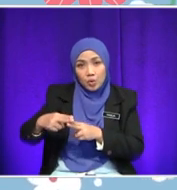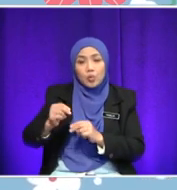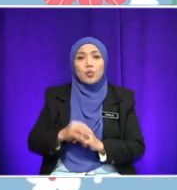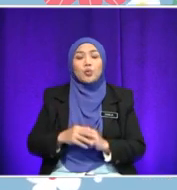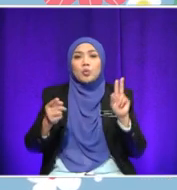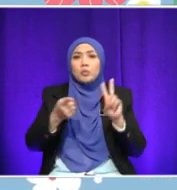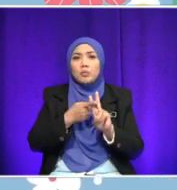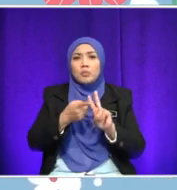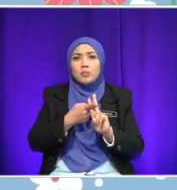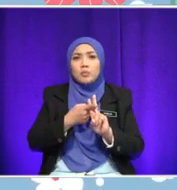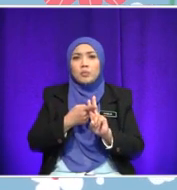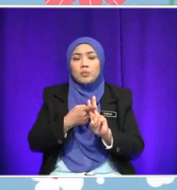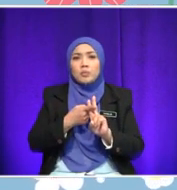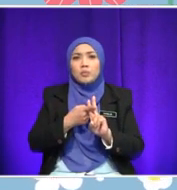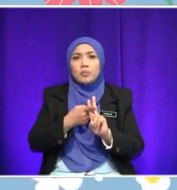kedua